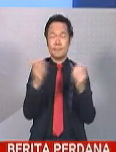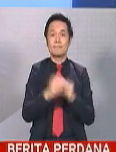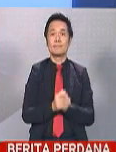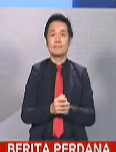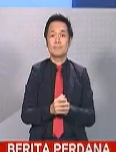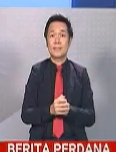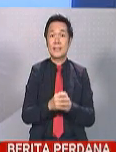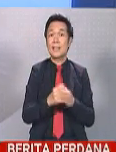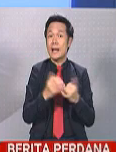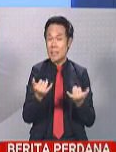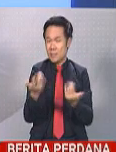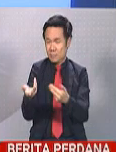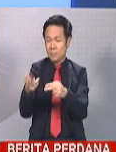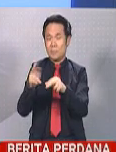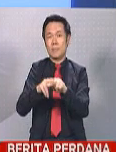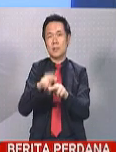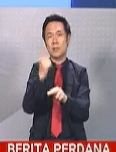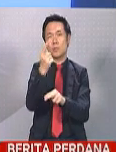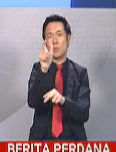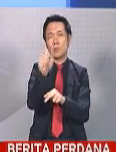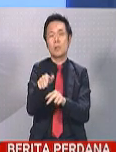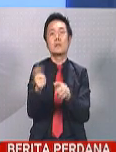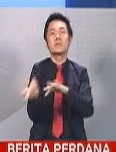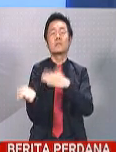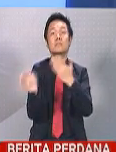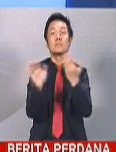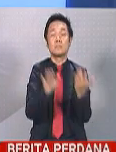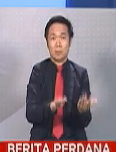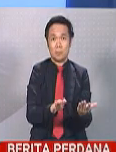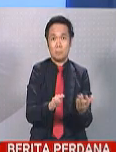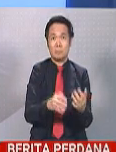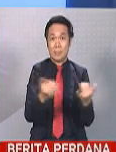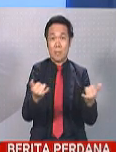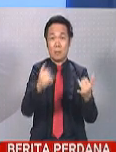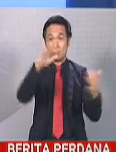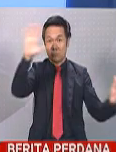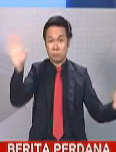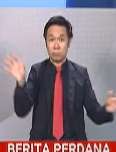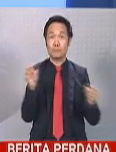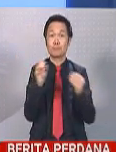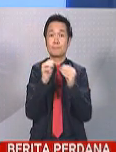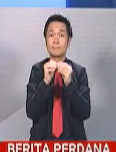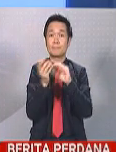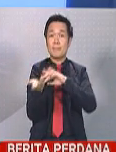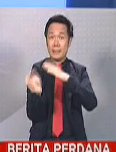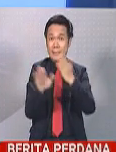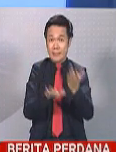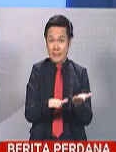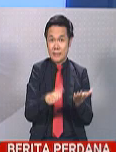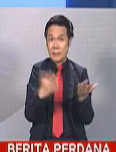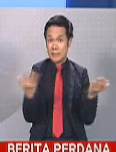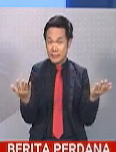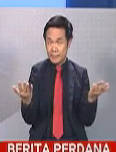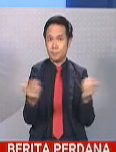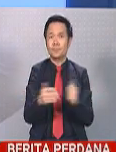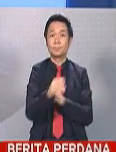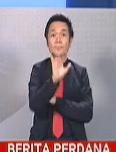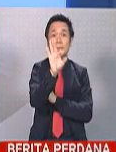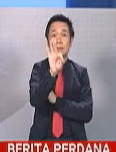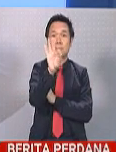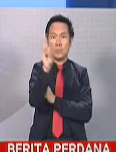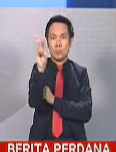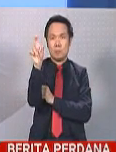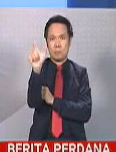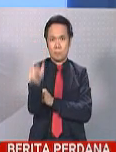terdapat satu pertambahan kes kematian. Ini menjadikan jumlah kumulatif kes kematian COVID-19 di Malaysia sebanyak